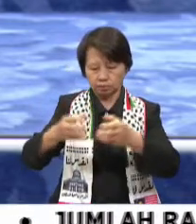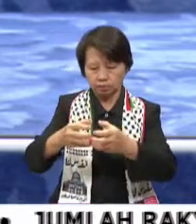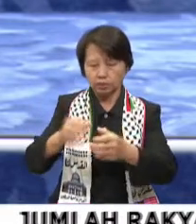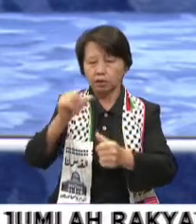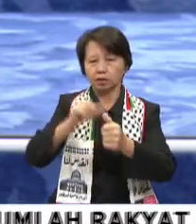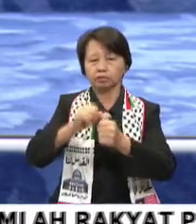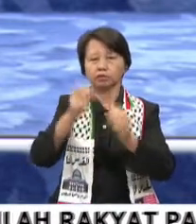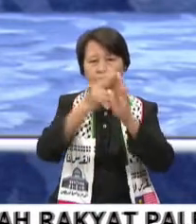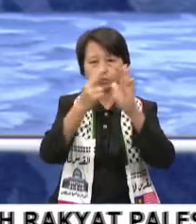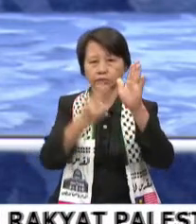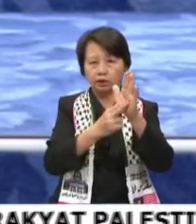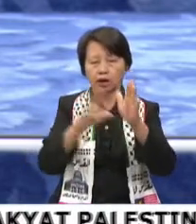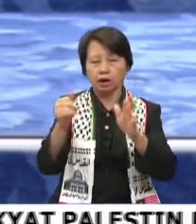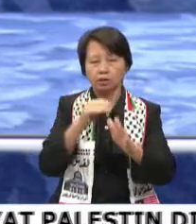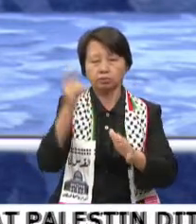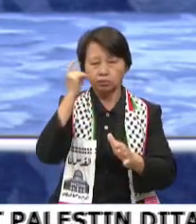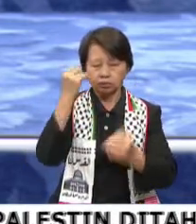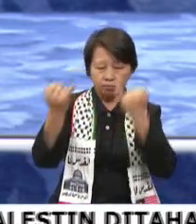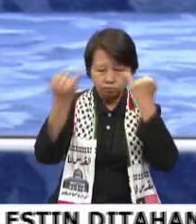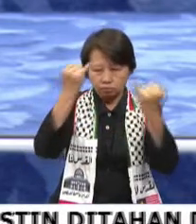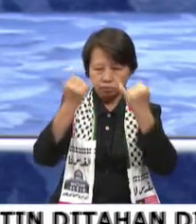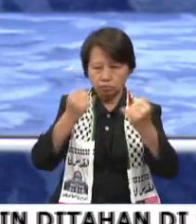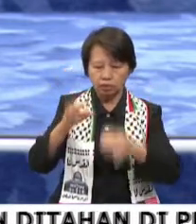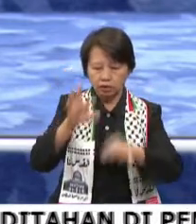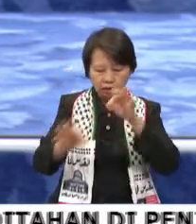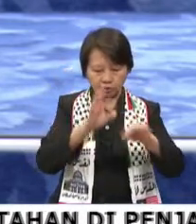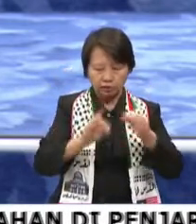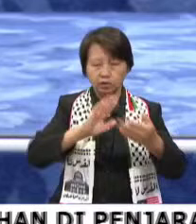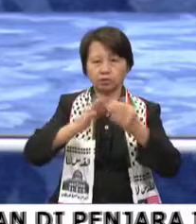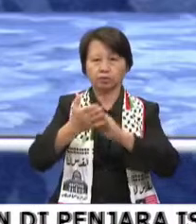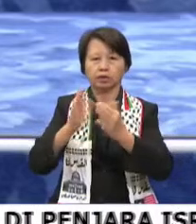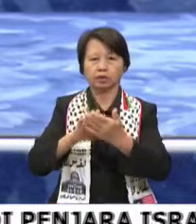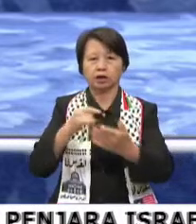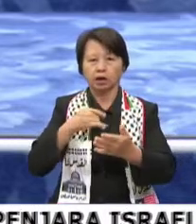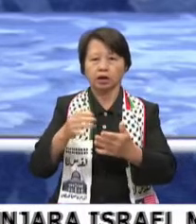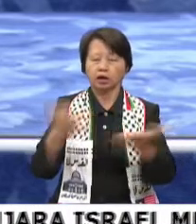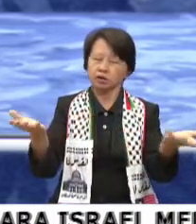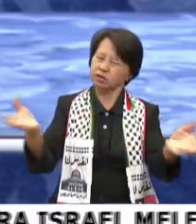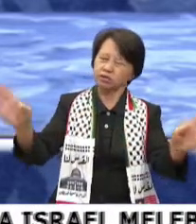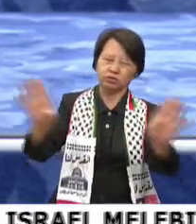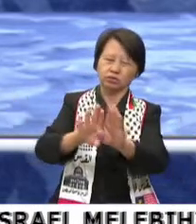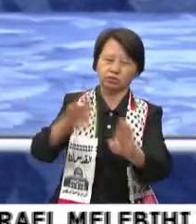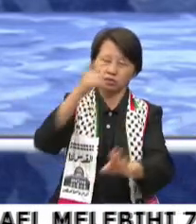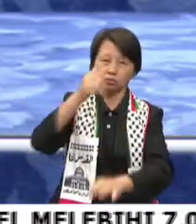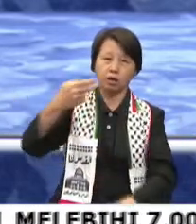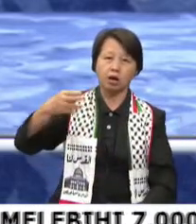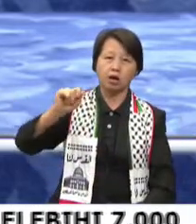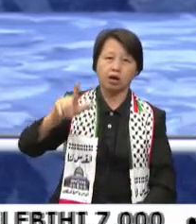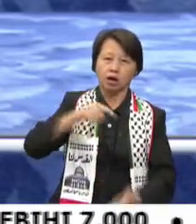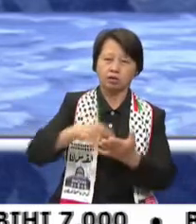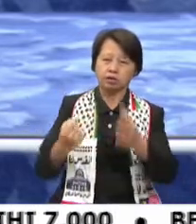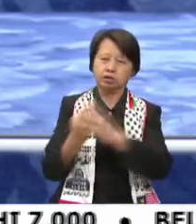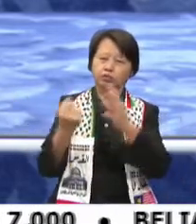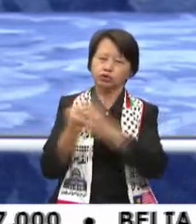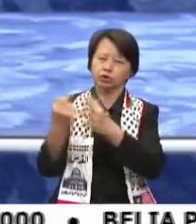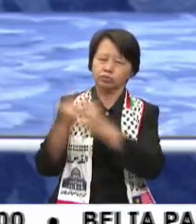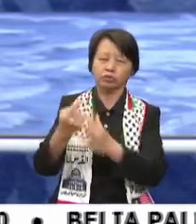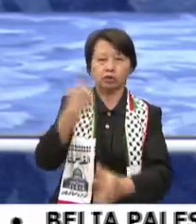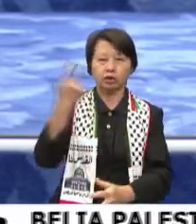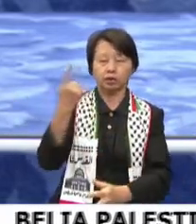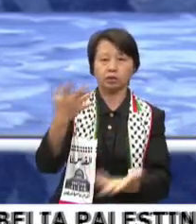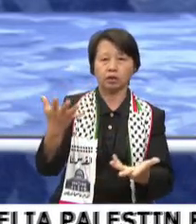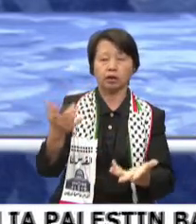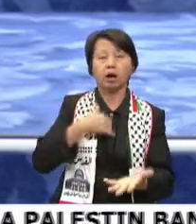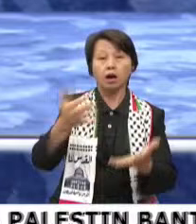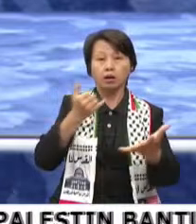undang-undang itu mengambil kira pandangan sel kom Jadi saya nak lah ini hal ni diber bangkit terus saya nak